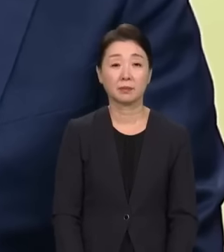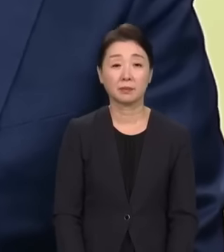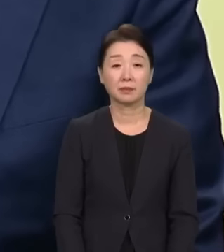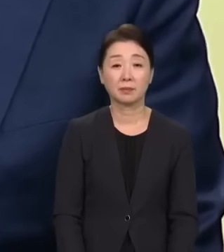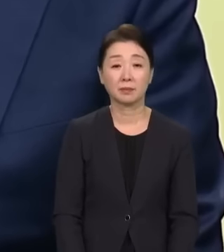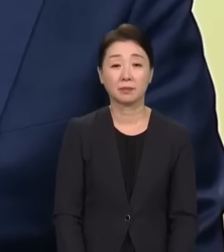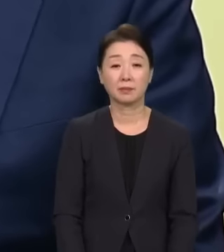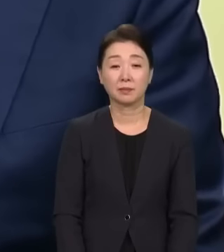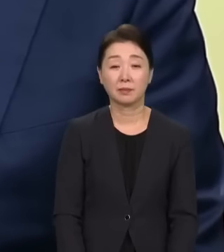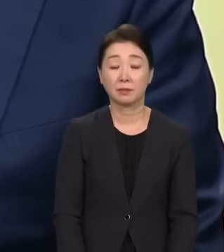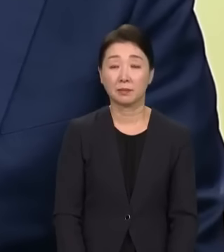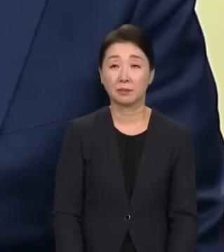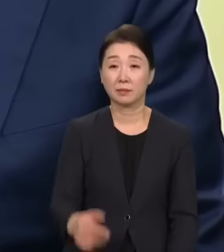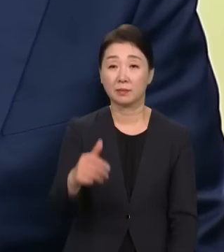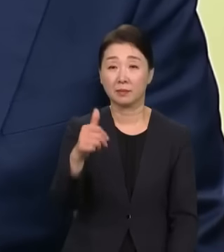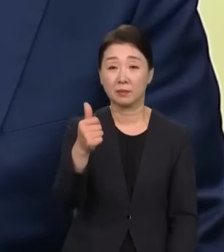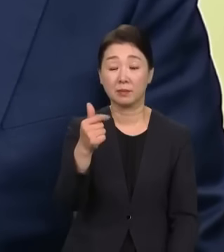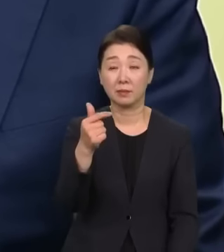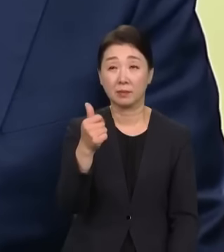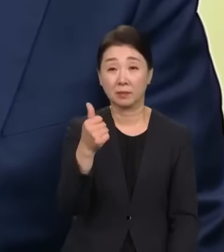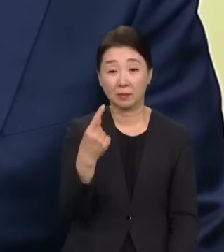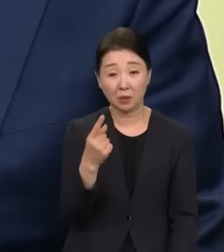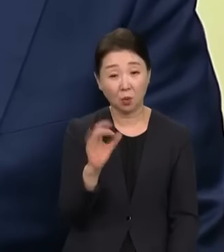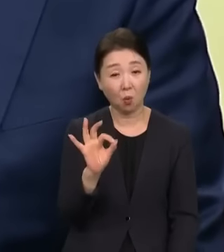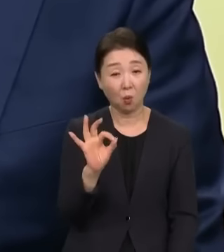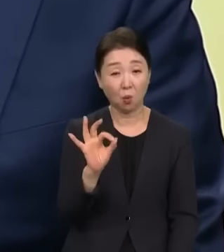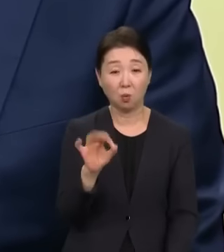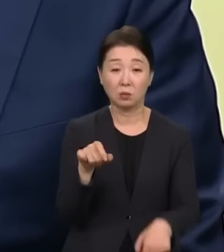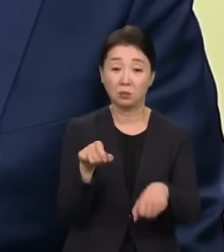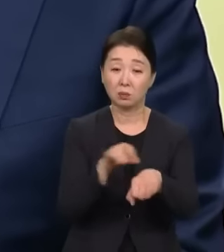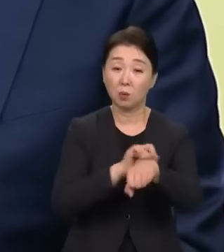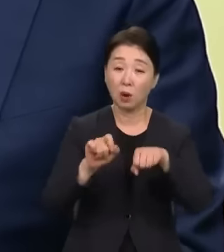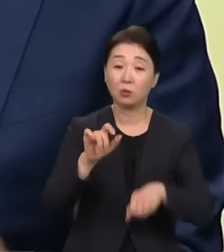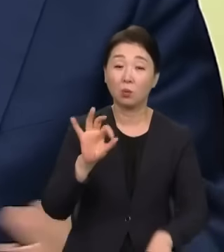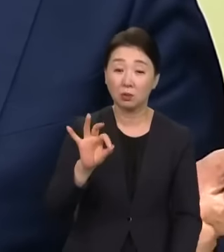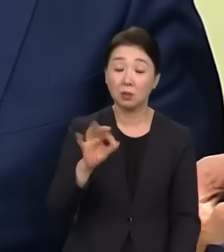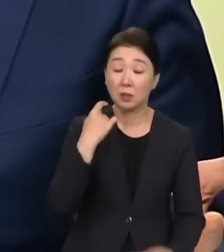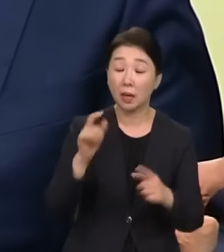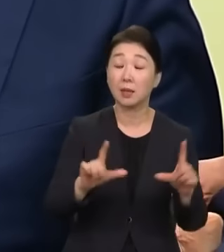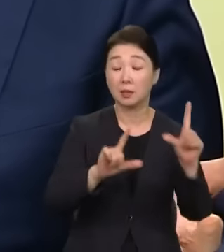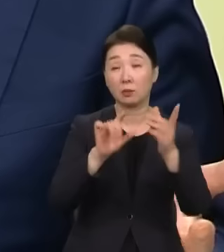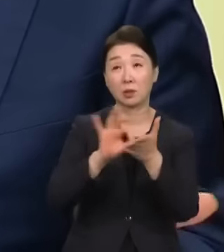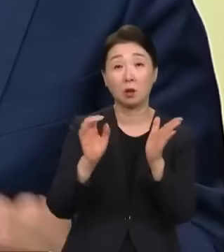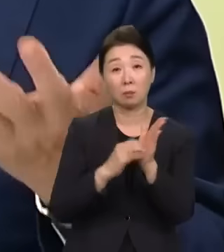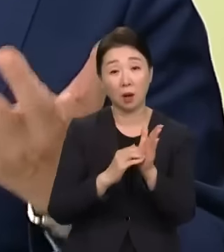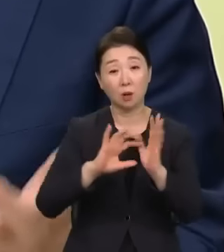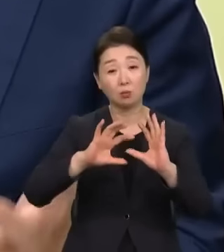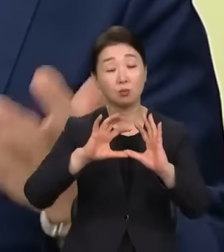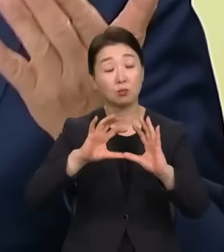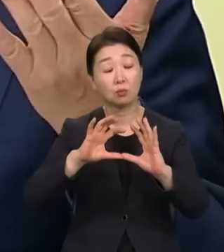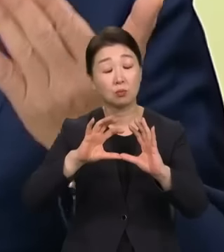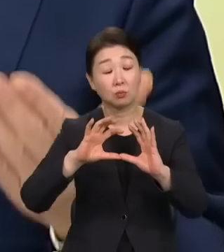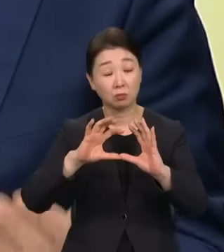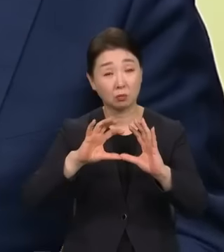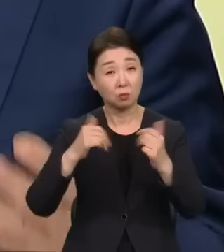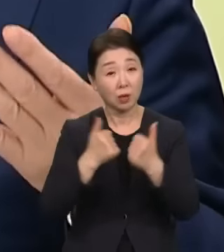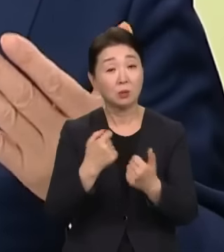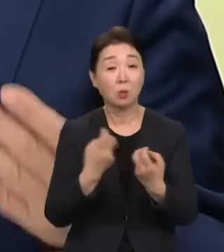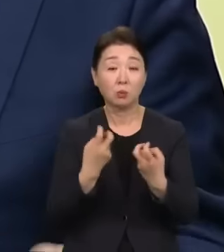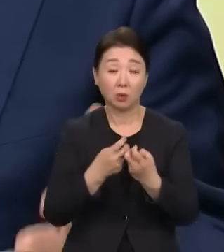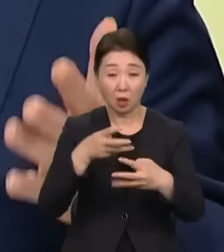그래서 홍준표 특활비 가지고 사생활에 썼다 그래가지고 국회에서 우리가 어떻게 했습니까? 그런 특활비를 아무리 영수증